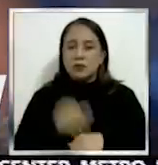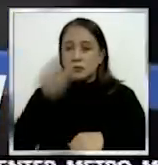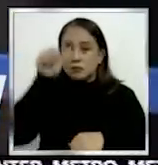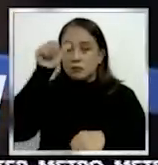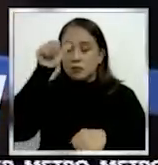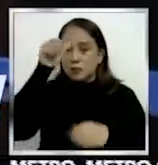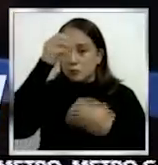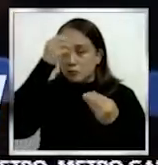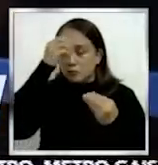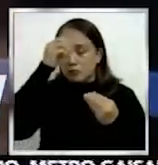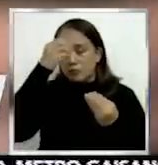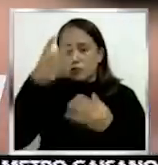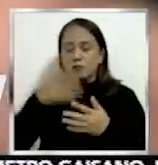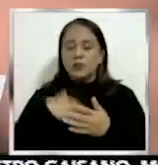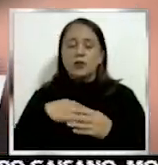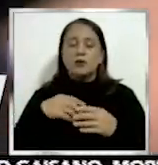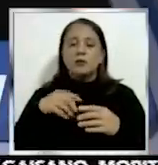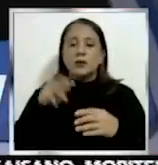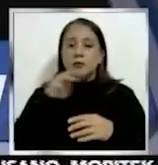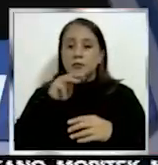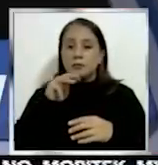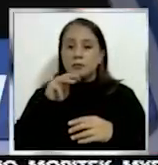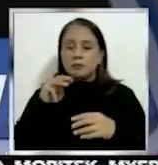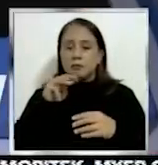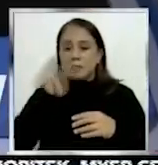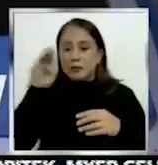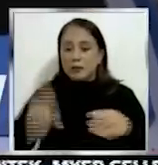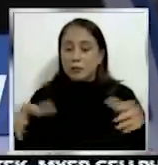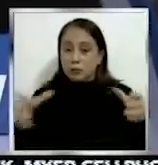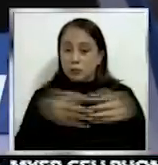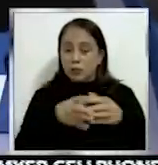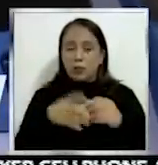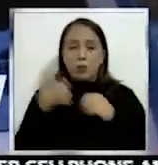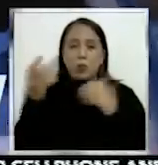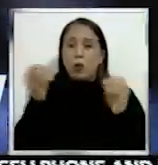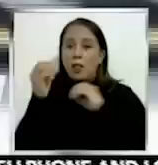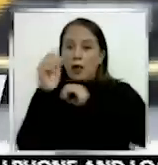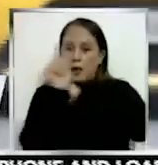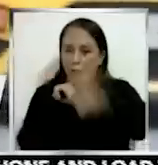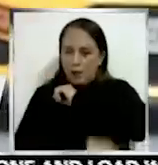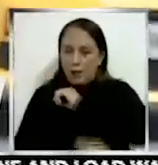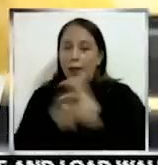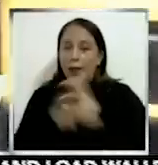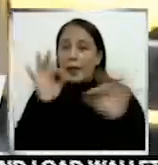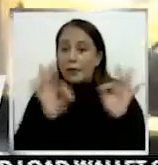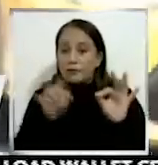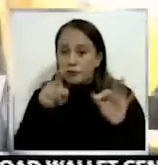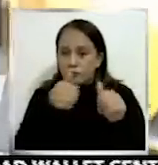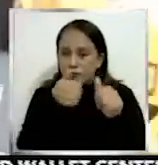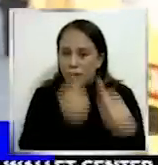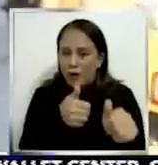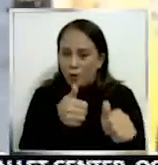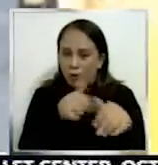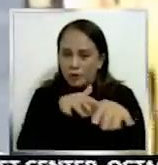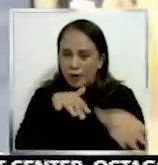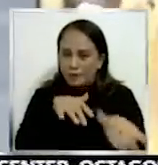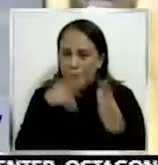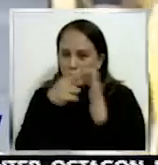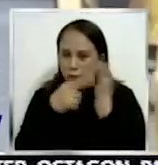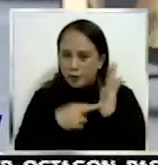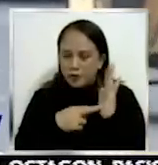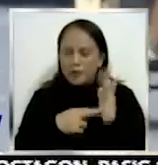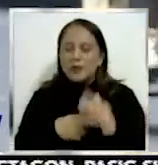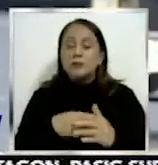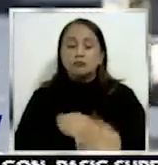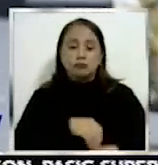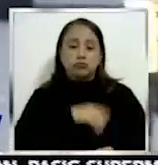Council, walang mamumultahan kung walang lalabag sa batas trapiko. Kumpiyansa raw ang Metro Manila Council na wala